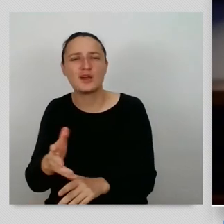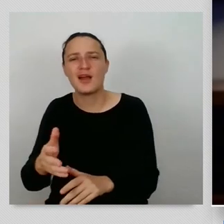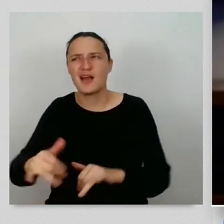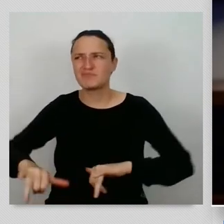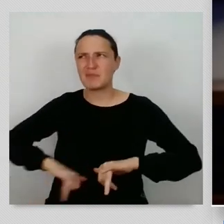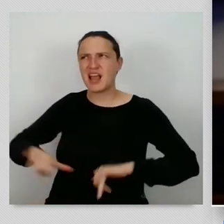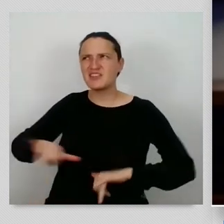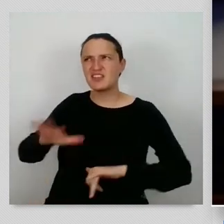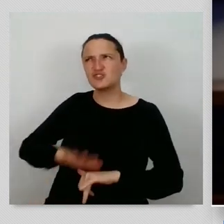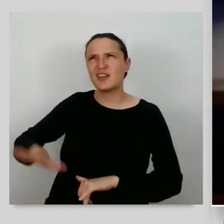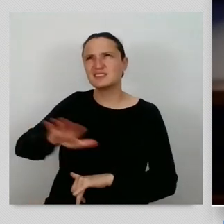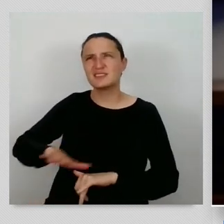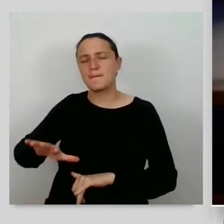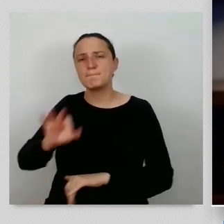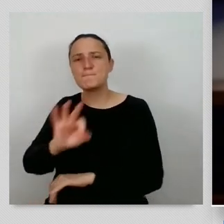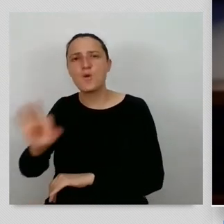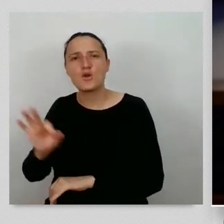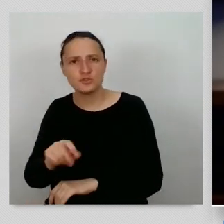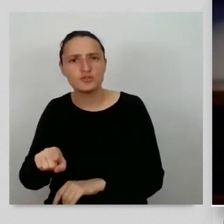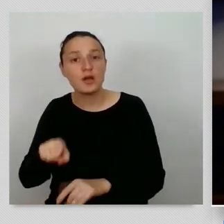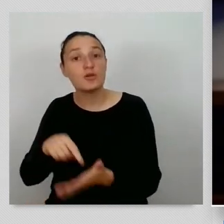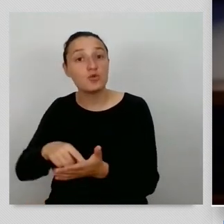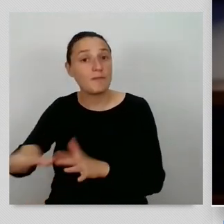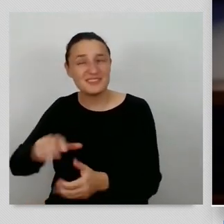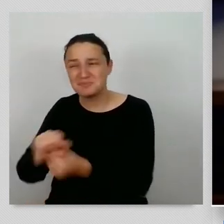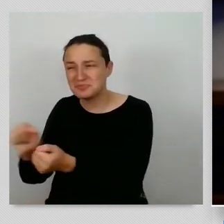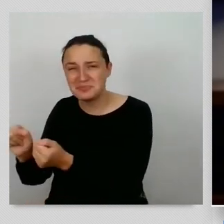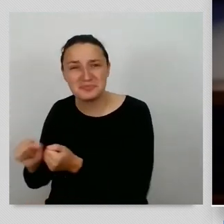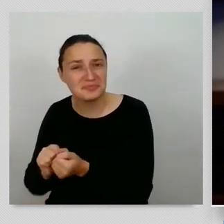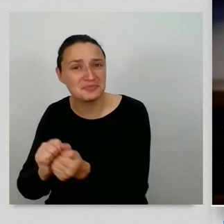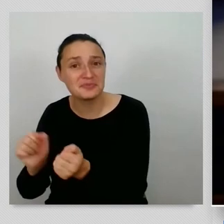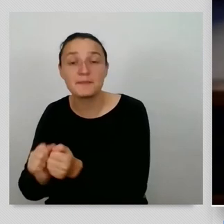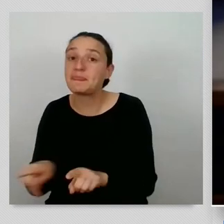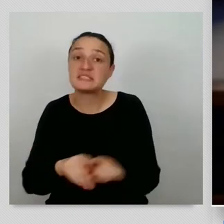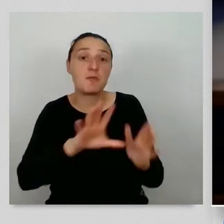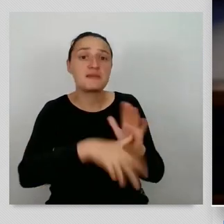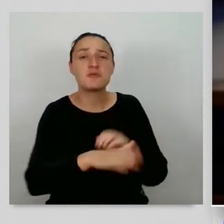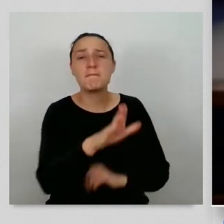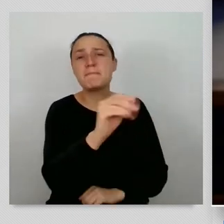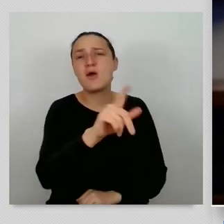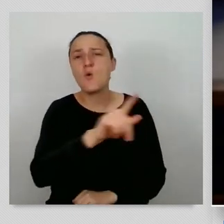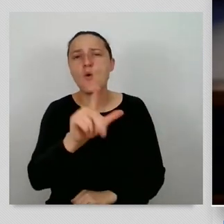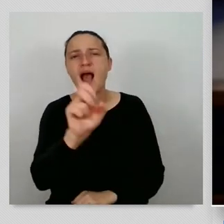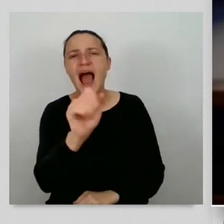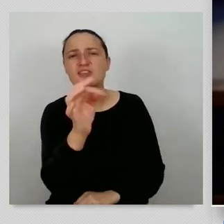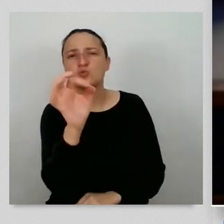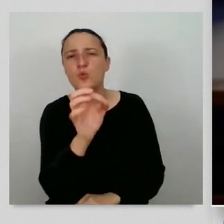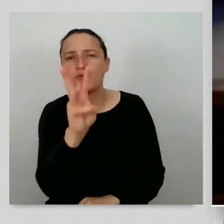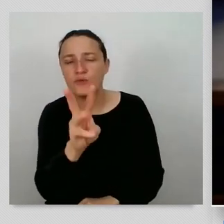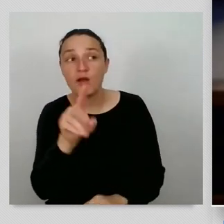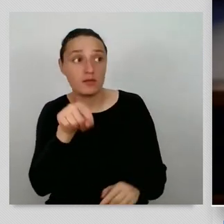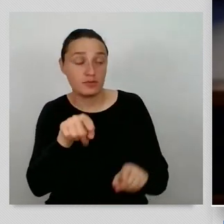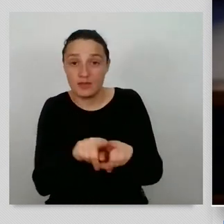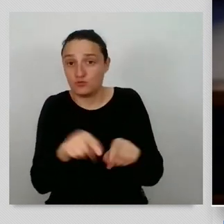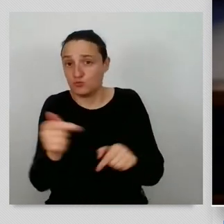się konkretnie nazywa, natomiast wszyscy wiemy o co chodzi. Podobnie jest kwestia Bełchatowa i tego, że też będzie trzeba pomyśleć,